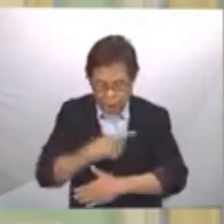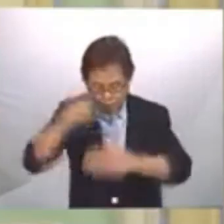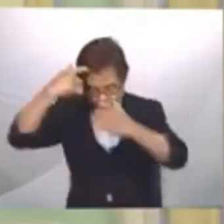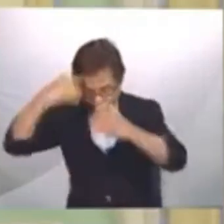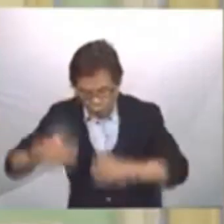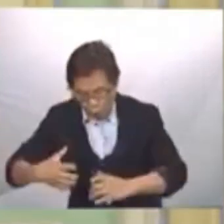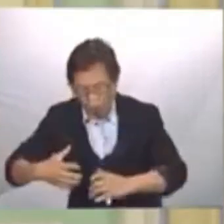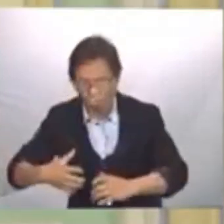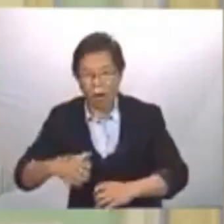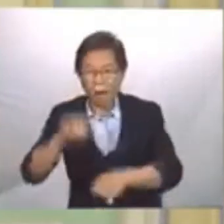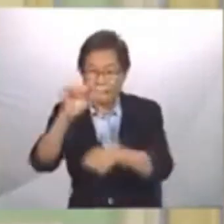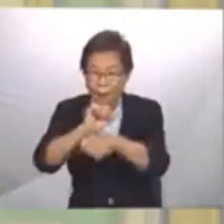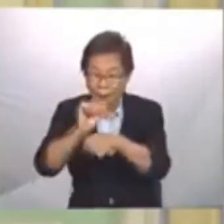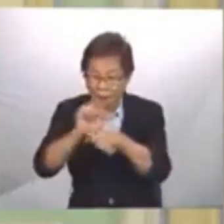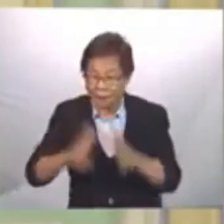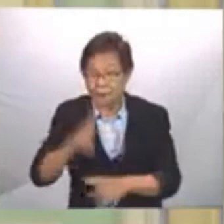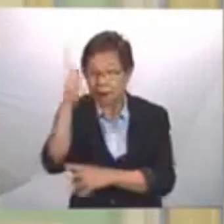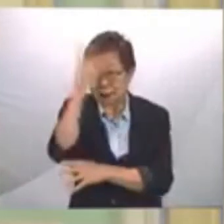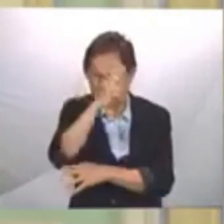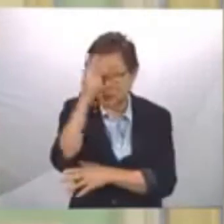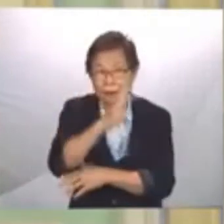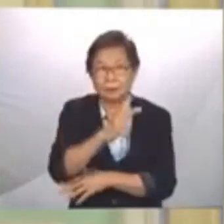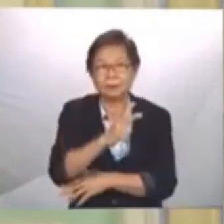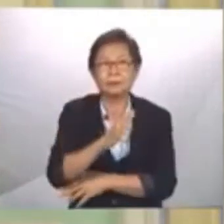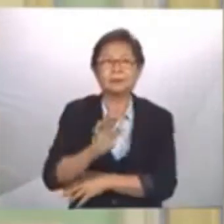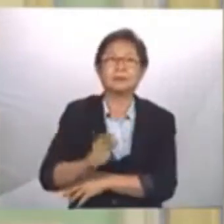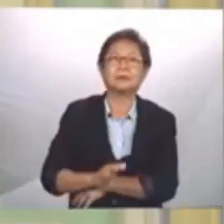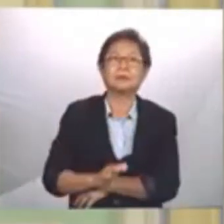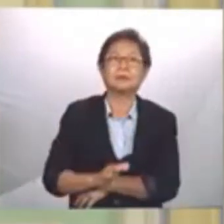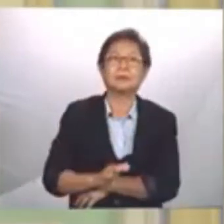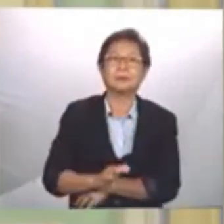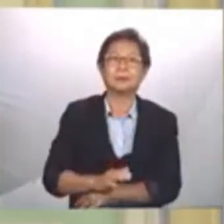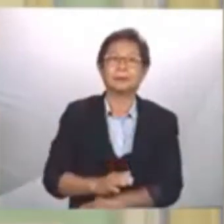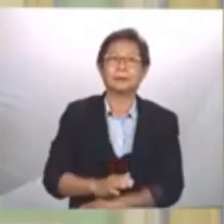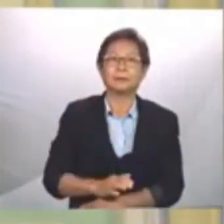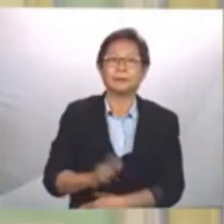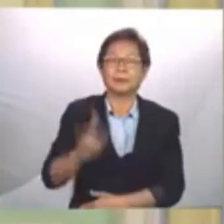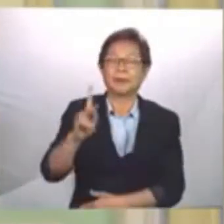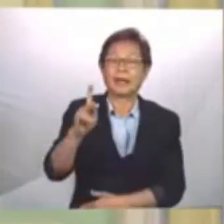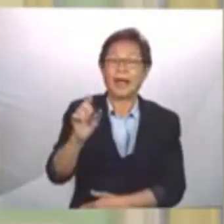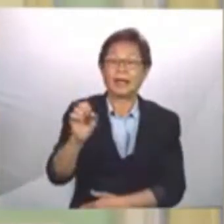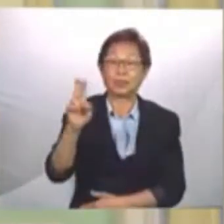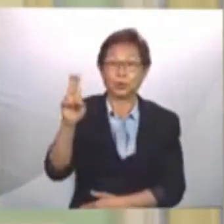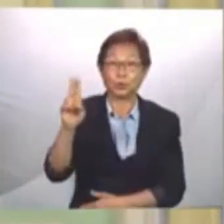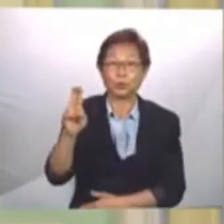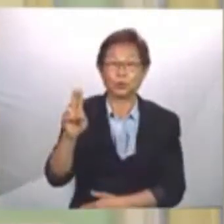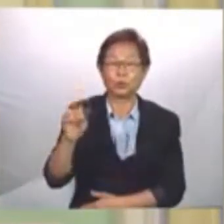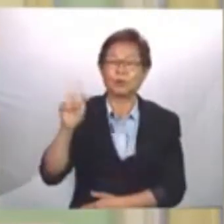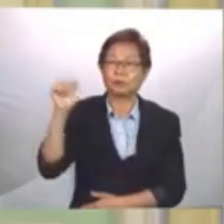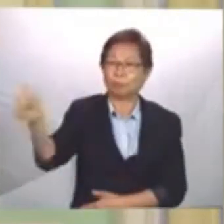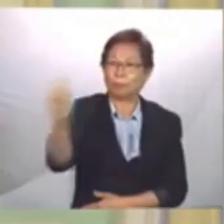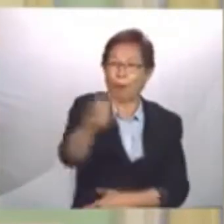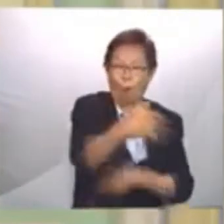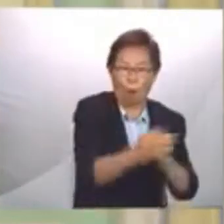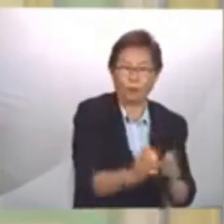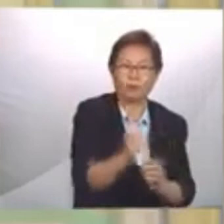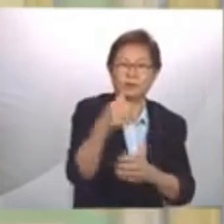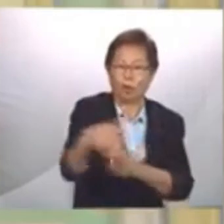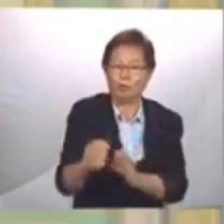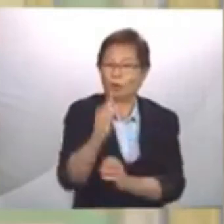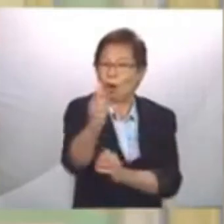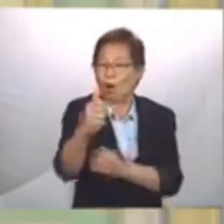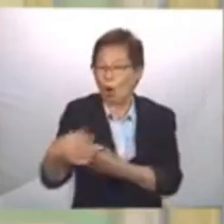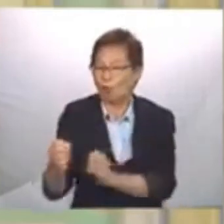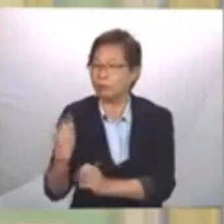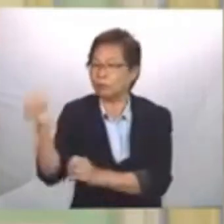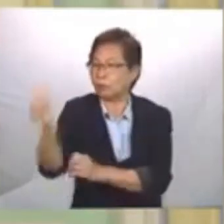bagi kakitangan kerajaan, pihak KSU di kementerian masing-masing akan mengeluarkan